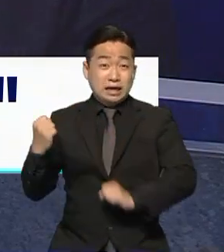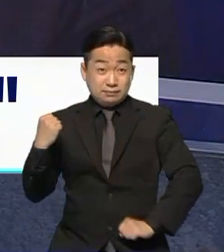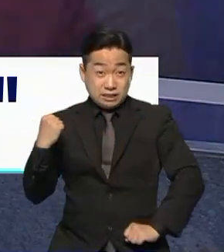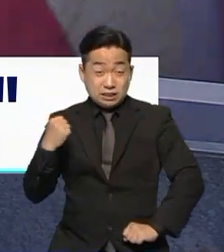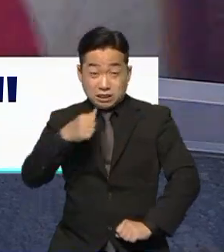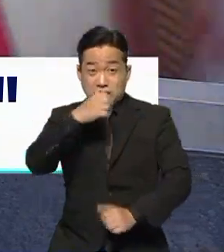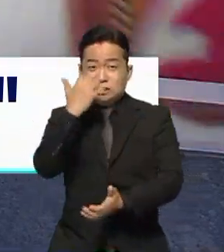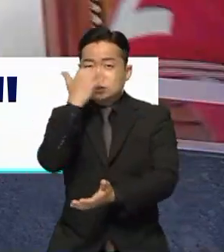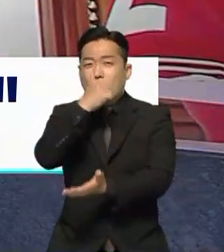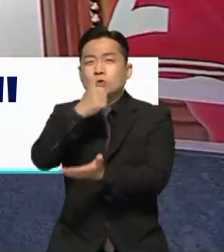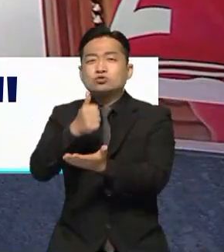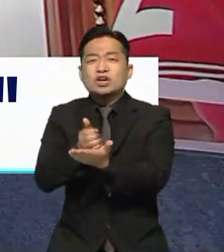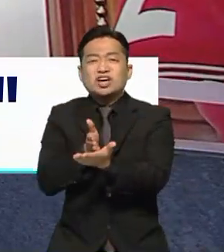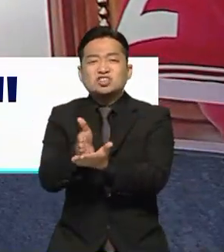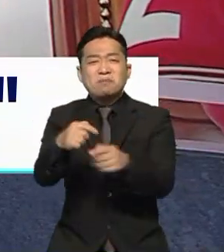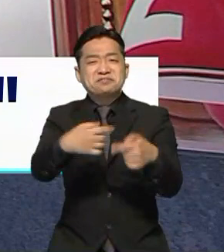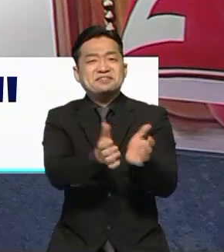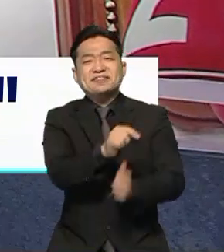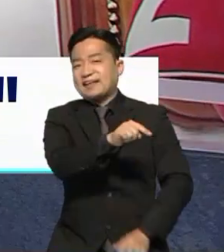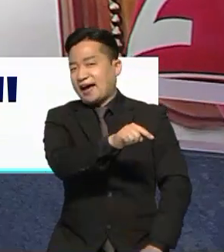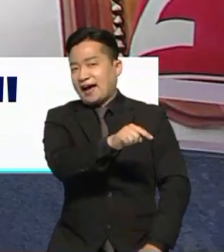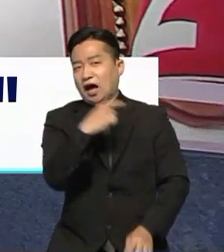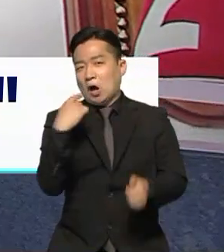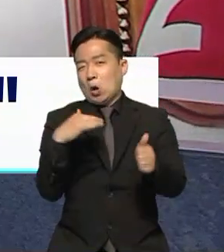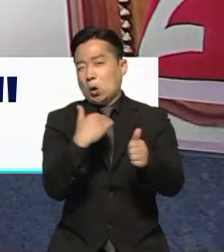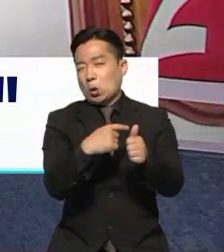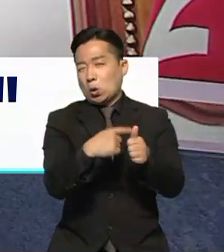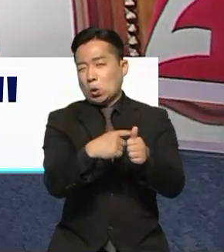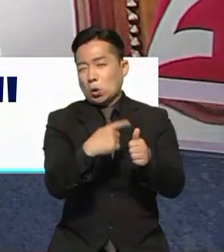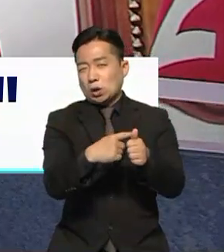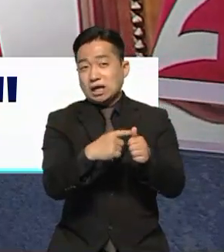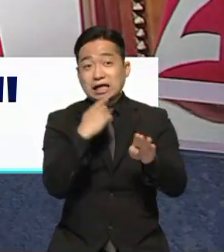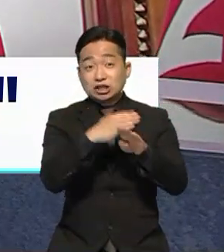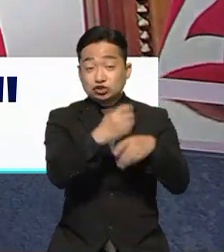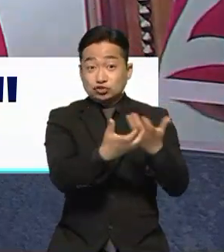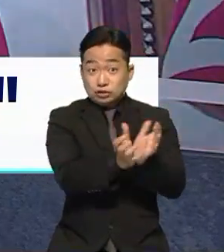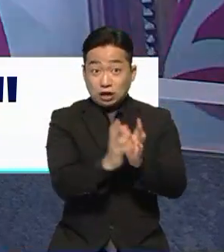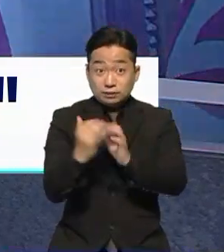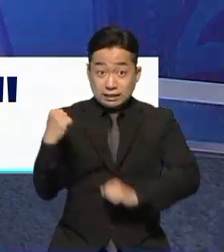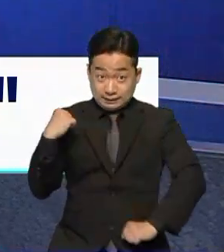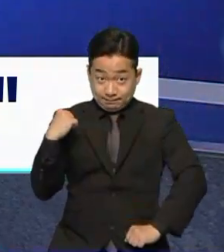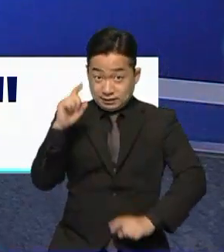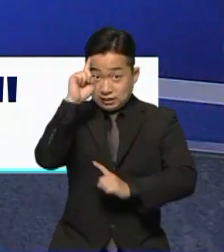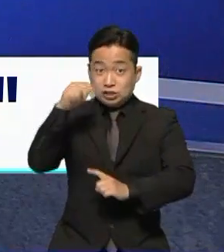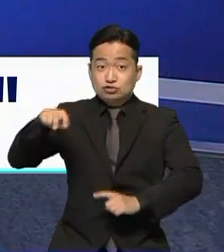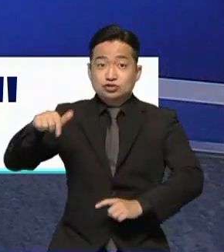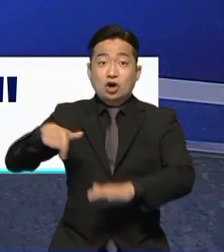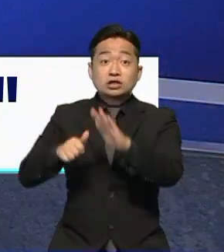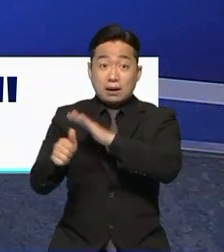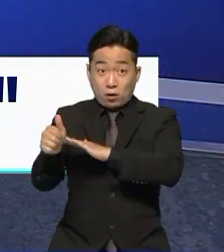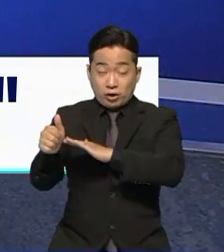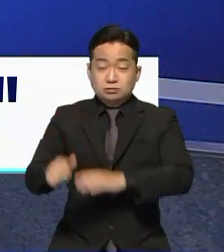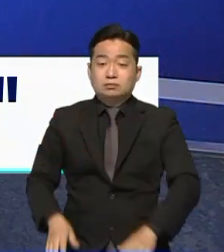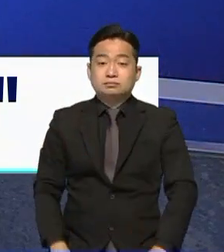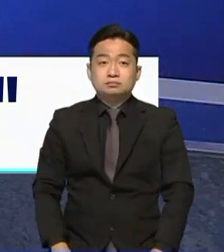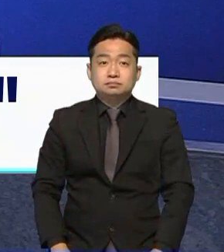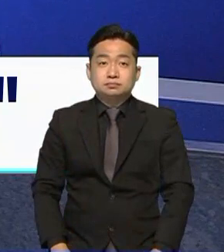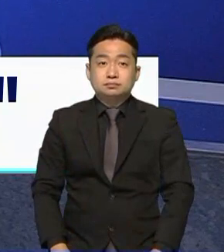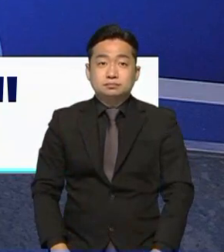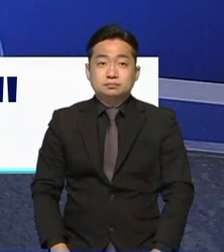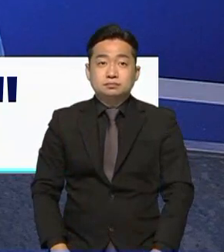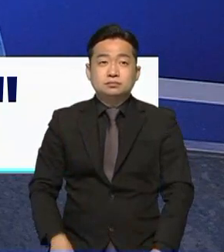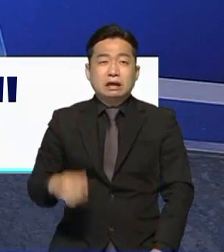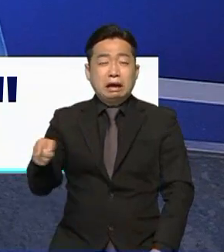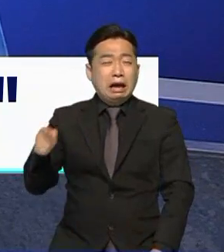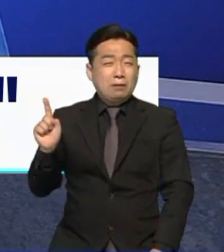국민의힘은 성범죄 전문당이라며 총공세에 나섰고, 이에 민주당은 국민의힘 이준석 대표의 성상납 의혹을